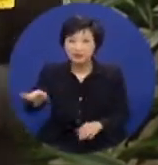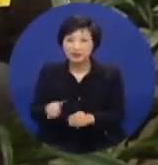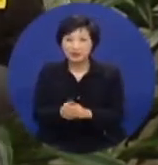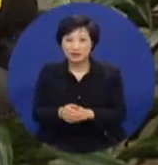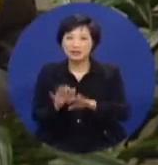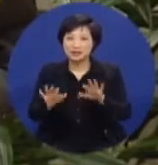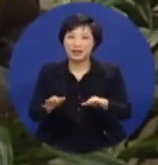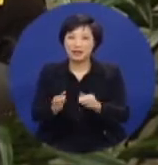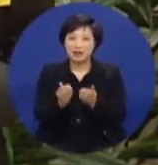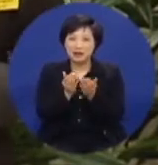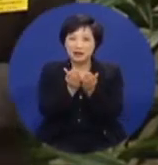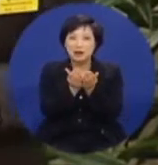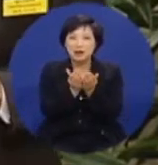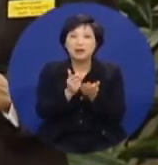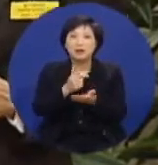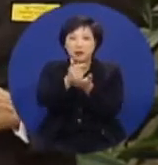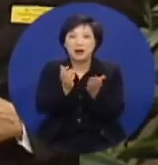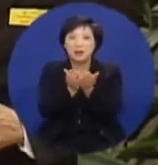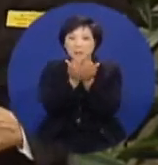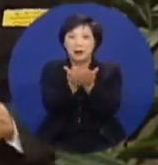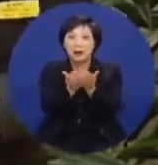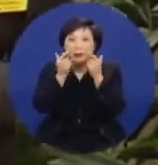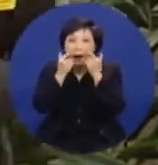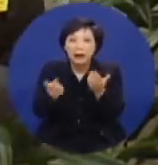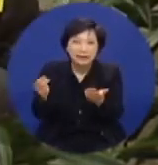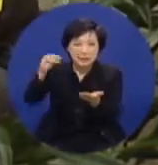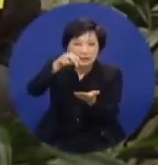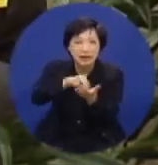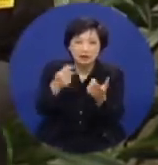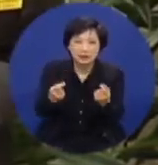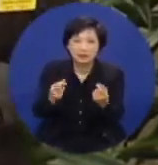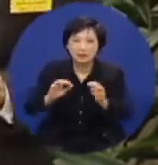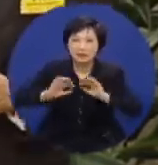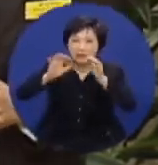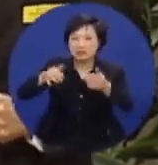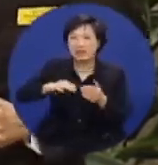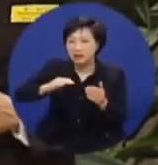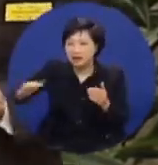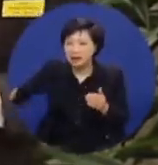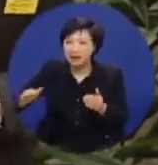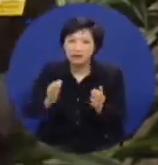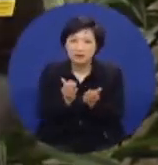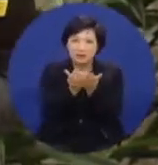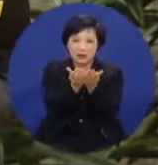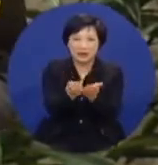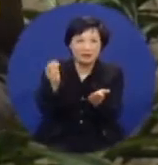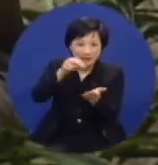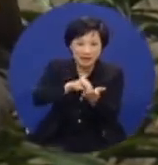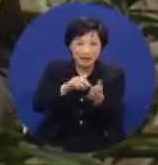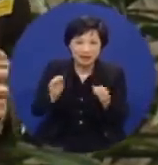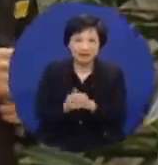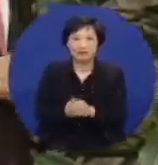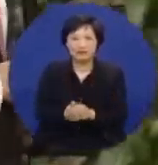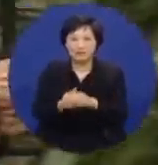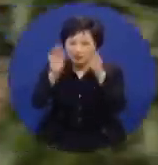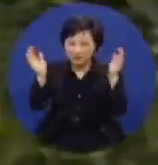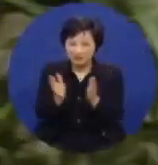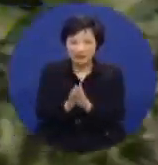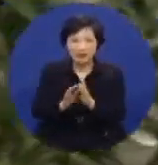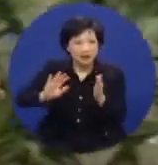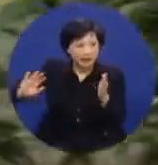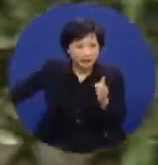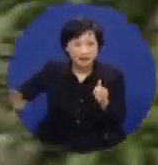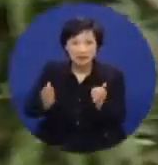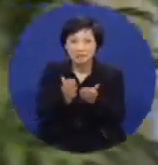부끄러 가버려 세상에 안보이게 들어가 버려 아무것도 안 보이게 데려가 버려 할렐루야